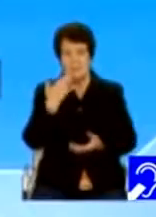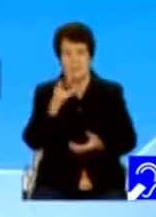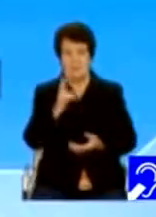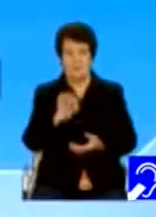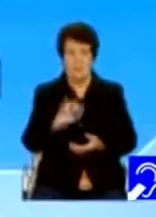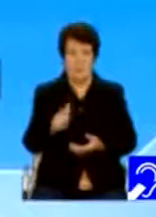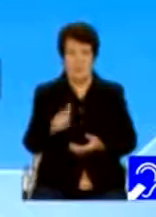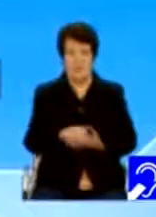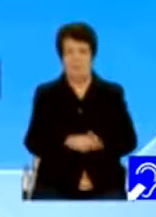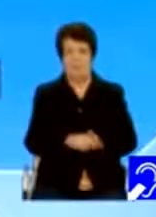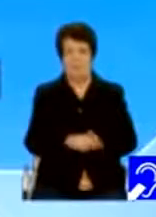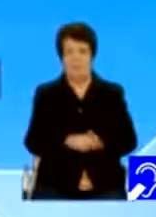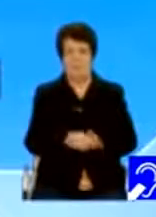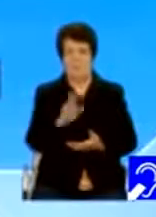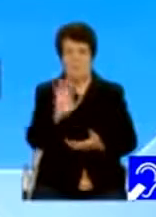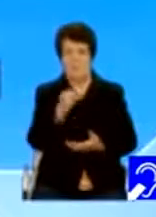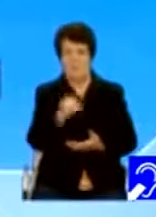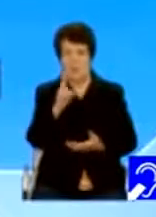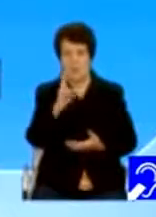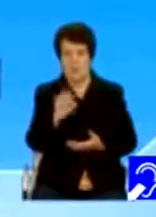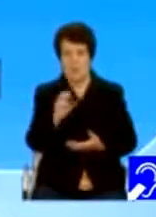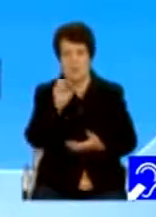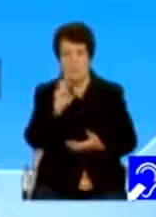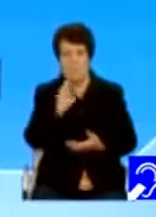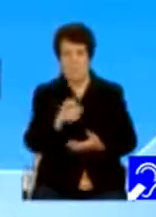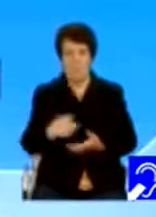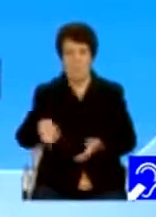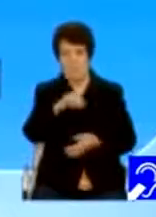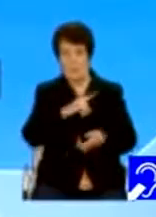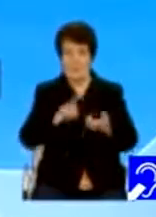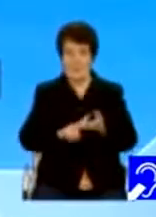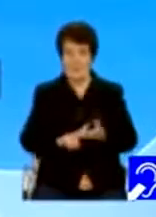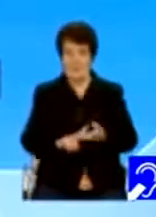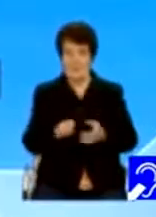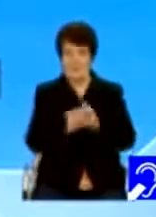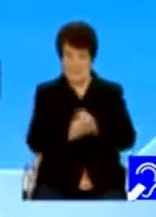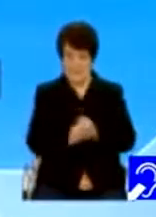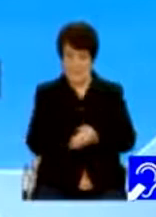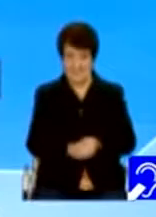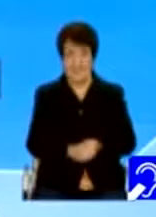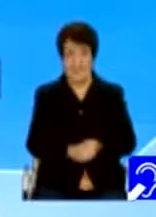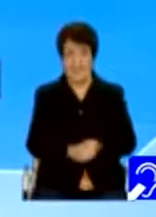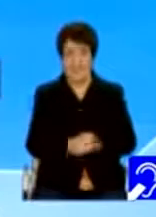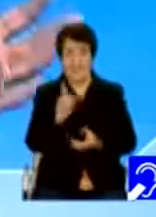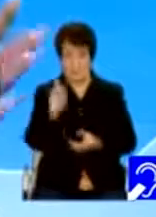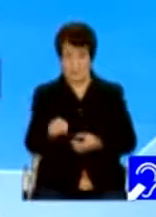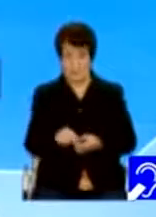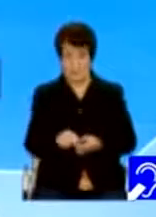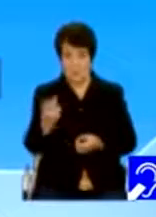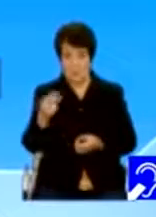Cojocaru, nepoții lui Voicu. Am înțeles. Toți băieții ăștia au o legătură strânsă, o frăție penală și tot ce